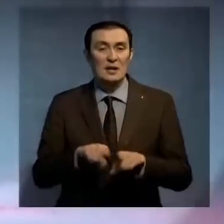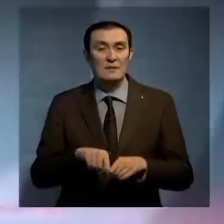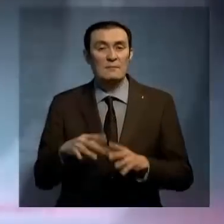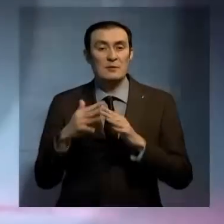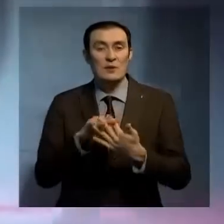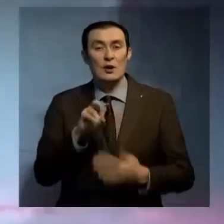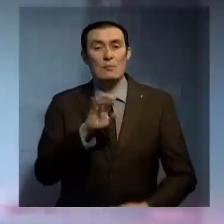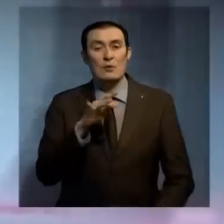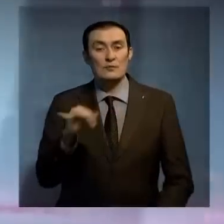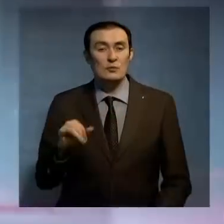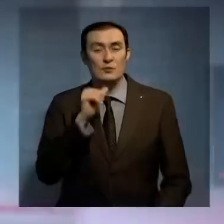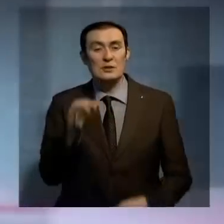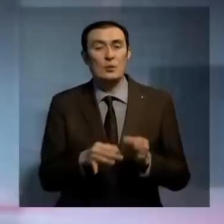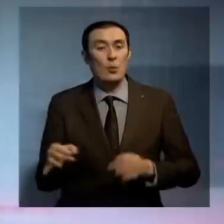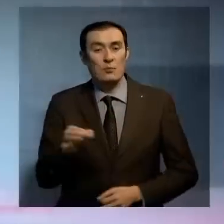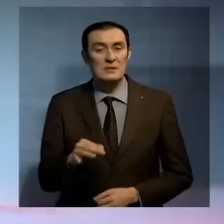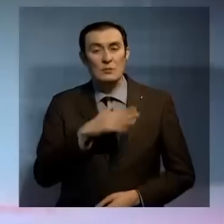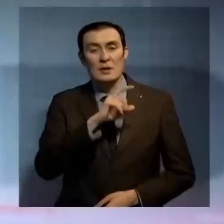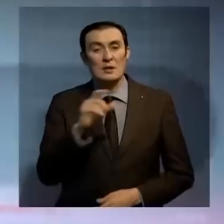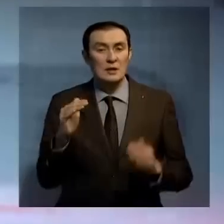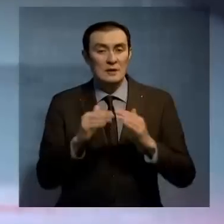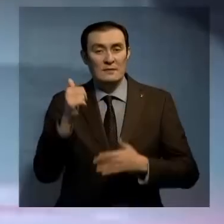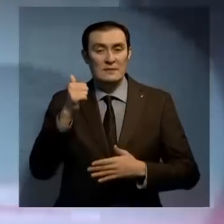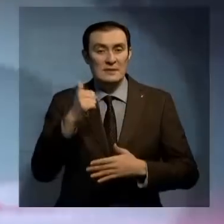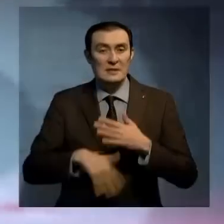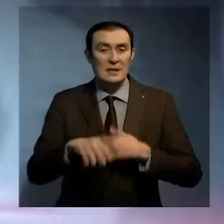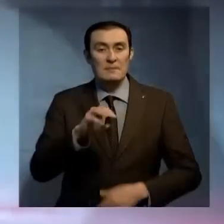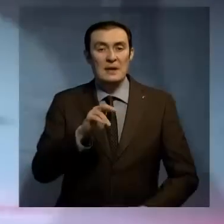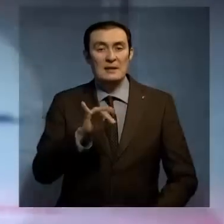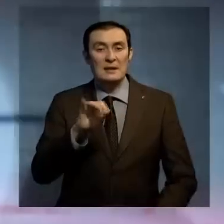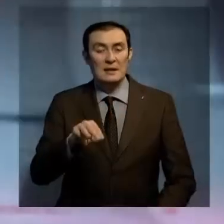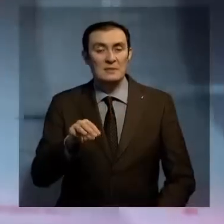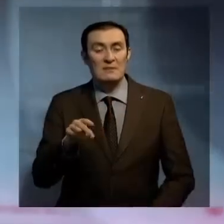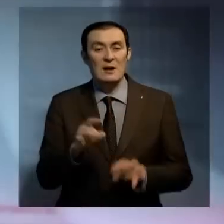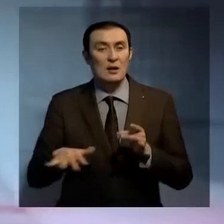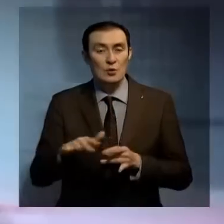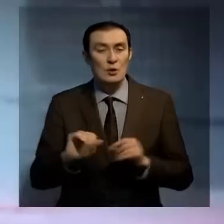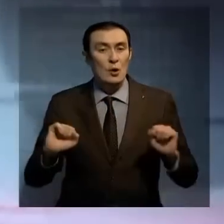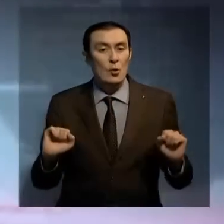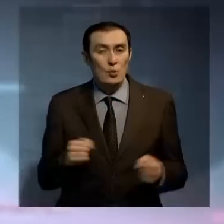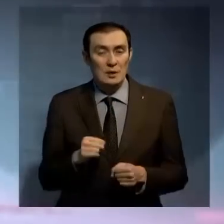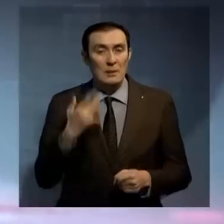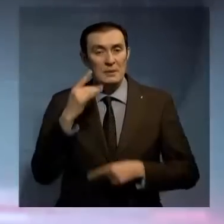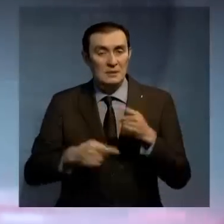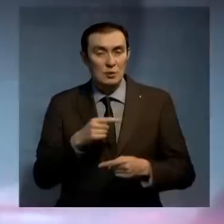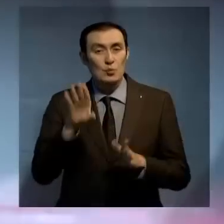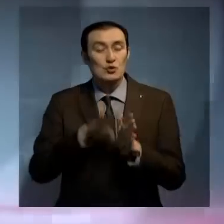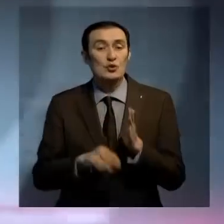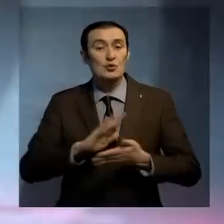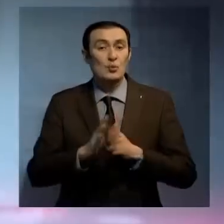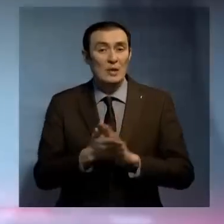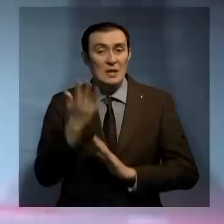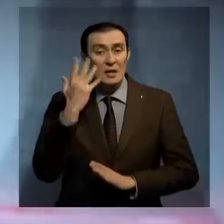поселка Боровское в Кустанайской области. В многоэтажках центра Медокаринского района холодно не первый год. Ситуация ухудшилась,